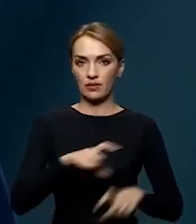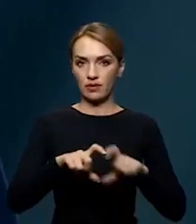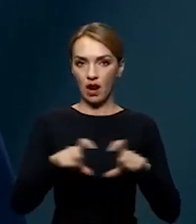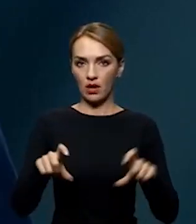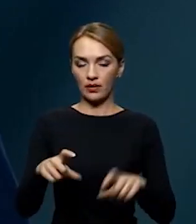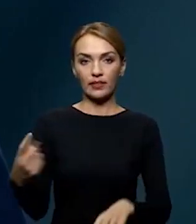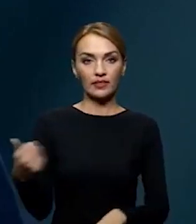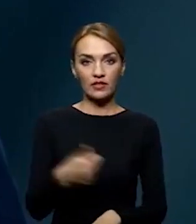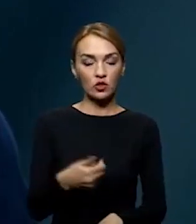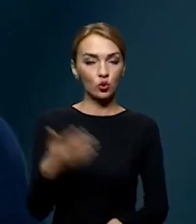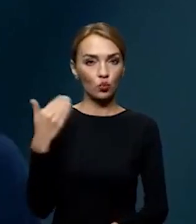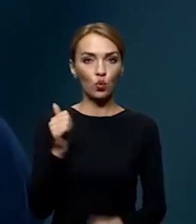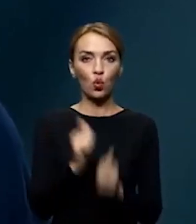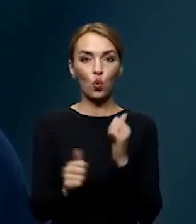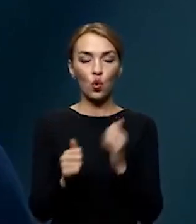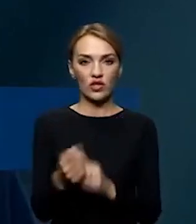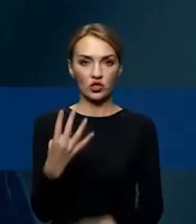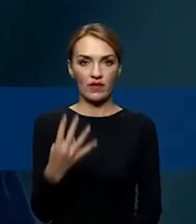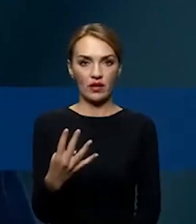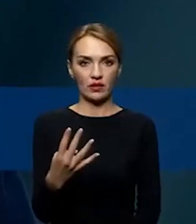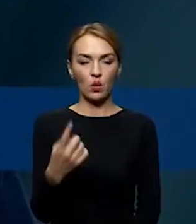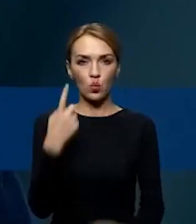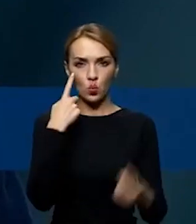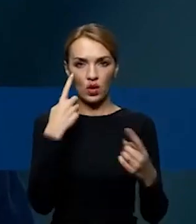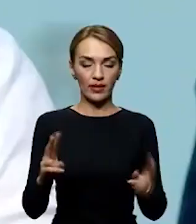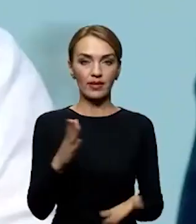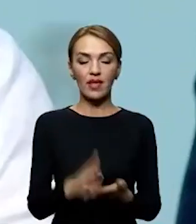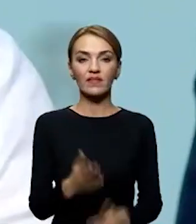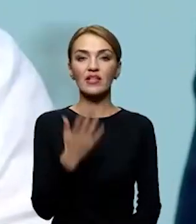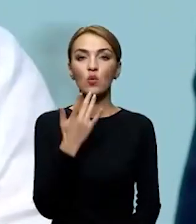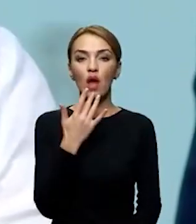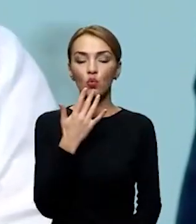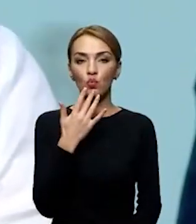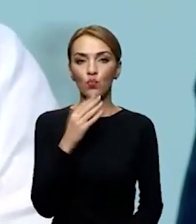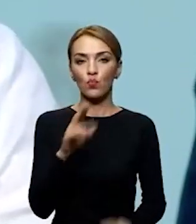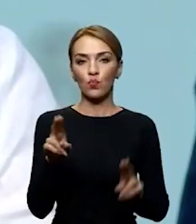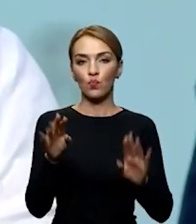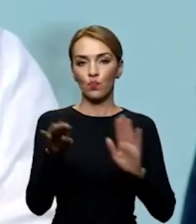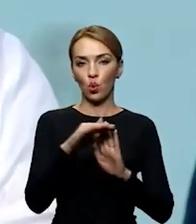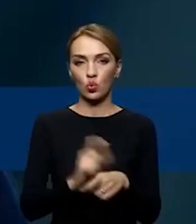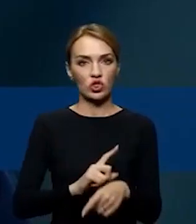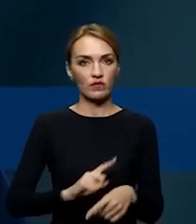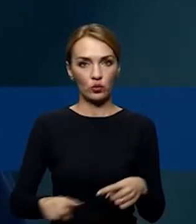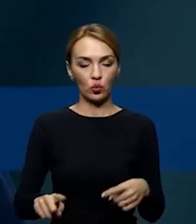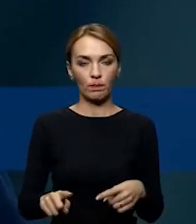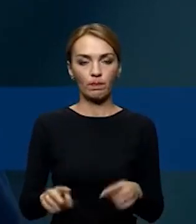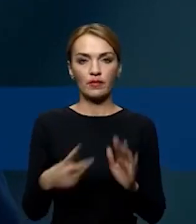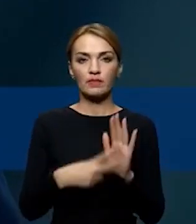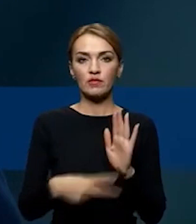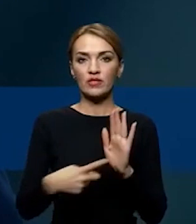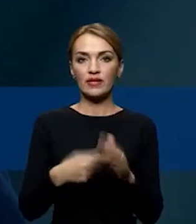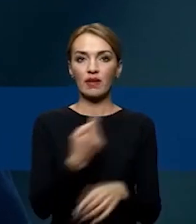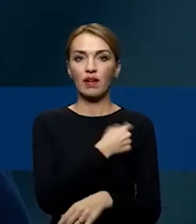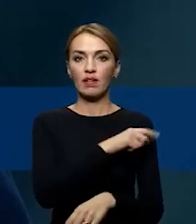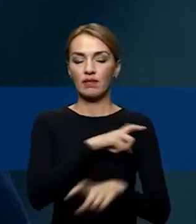тому кожна четверта. Тобто уявіть собі динаміку, з якою ми добираємося до критичних. Тепер, у 76